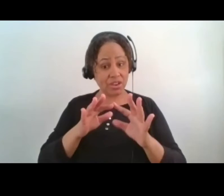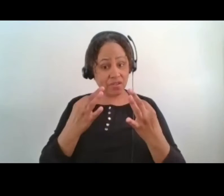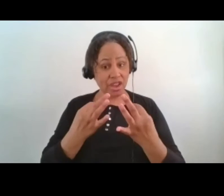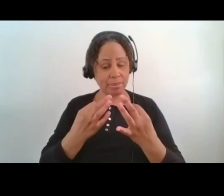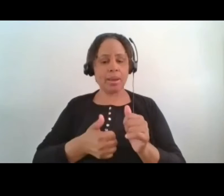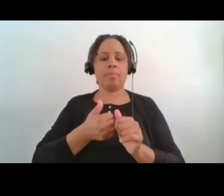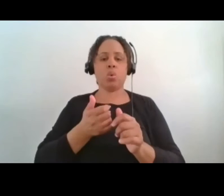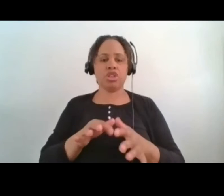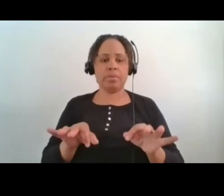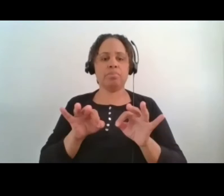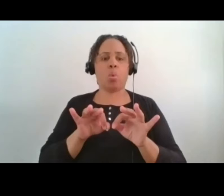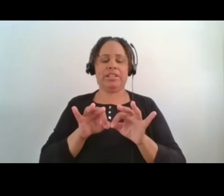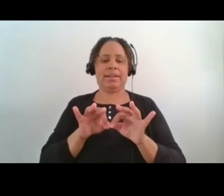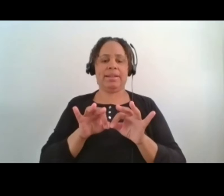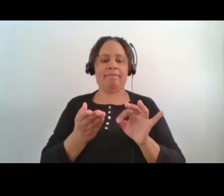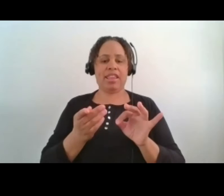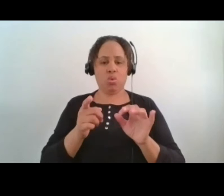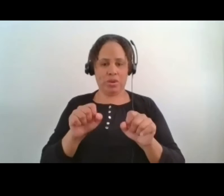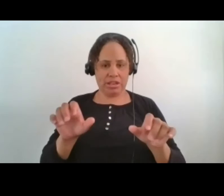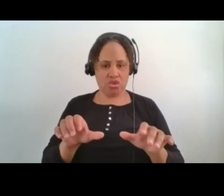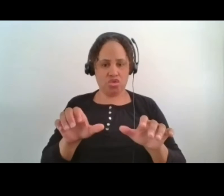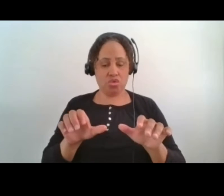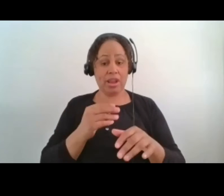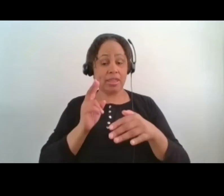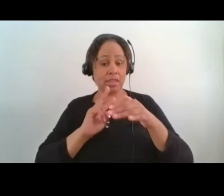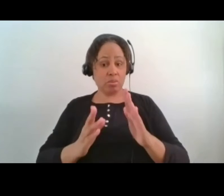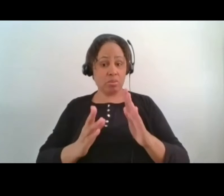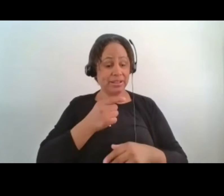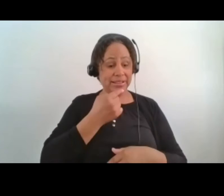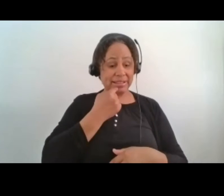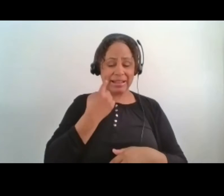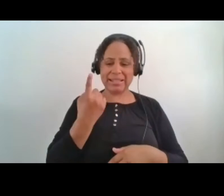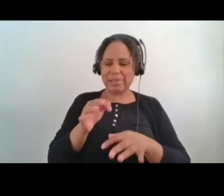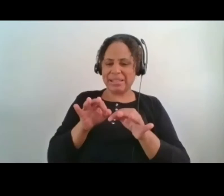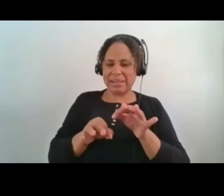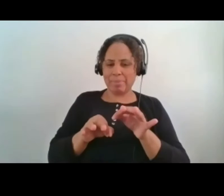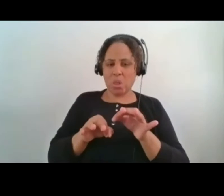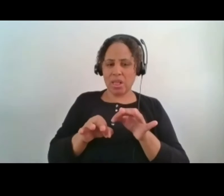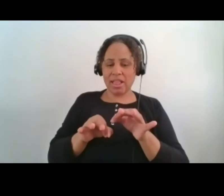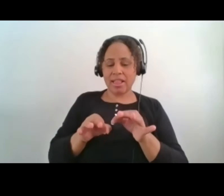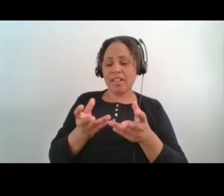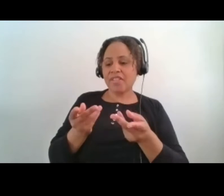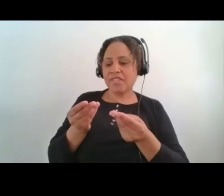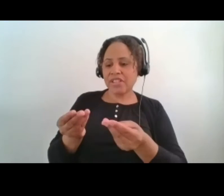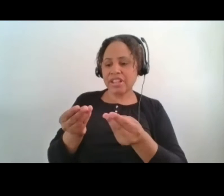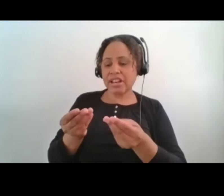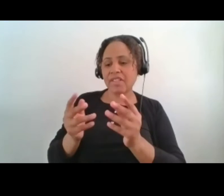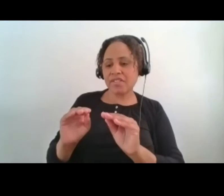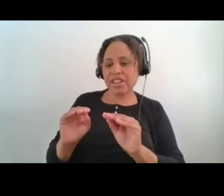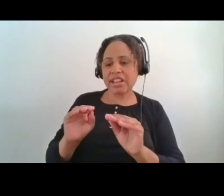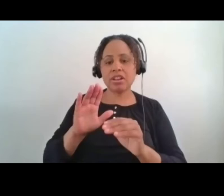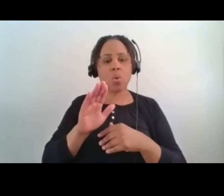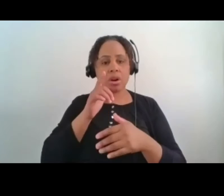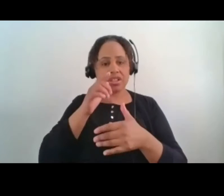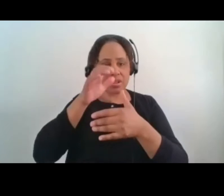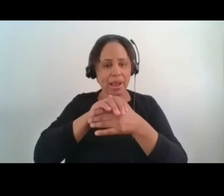do. The Prophet ﷺ, he says, even something as simple as feeding your spouse, that has a reward in it. And you want to seek